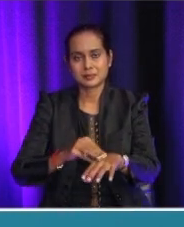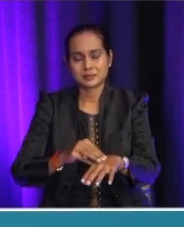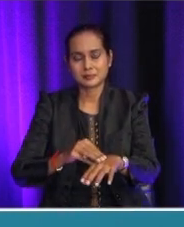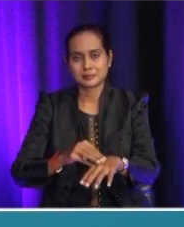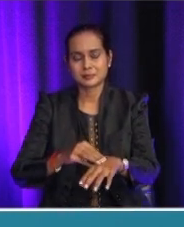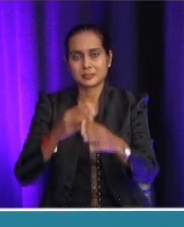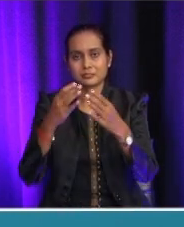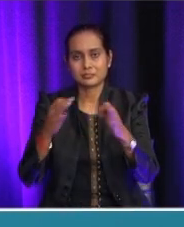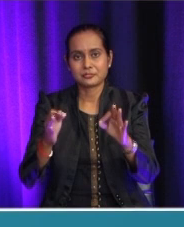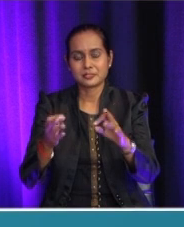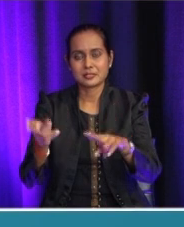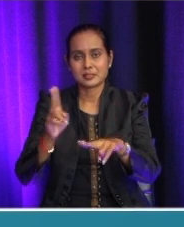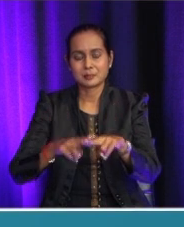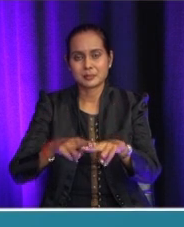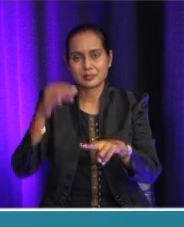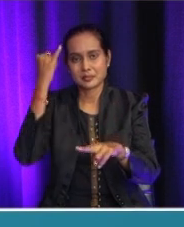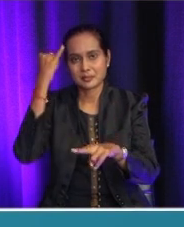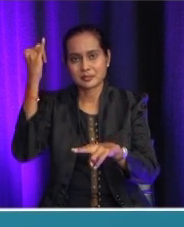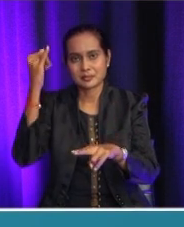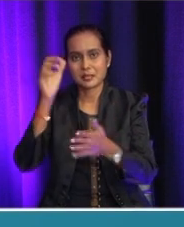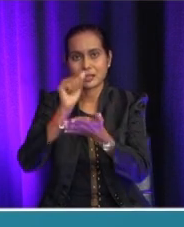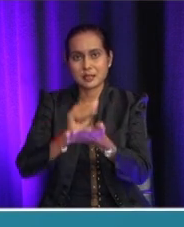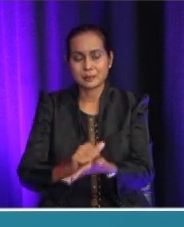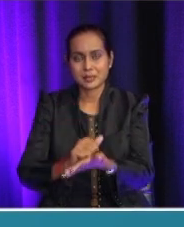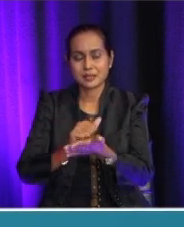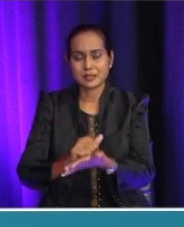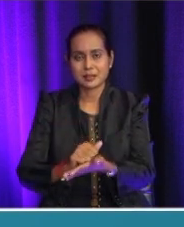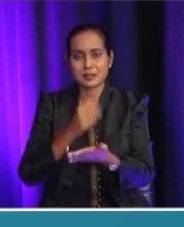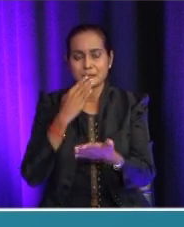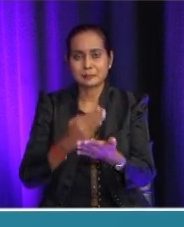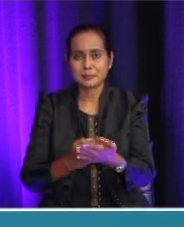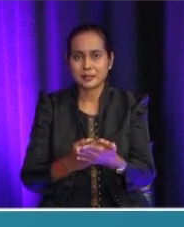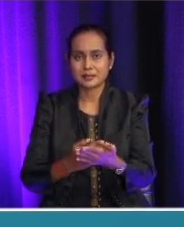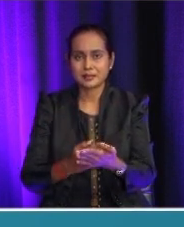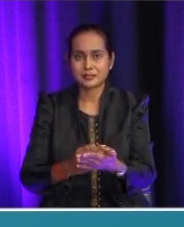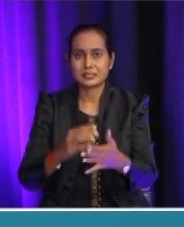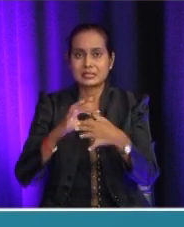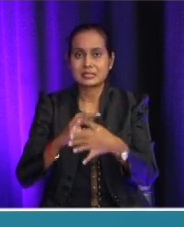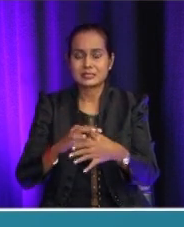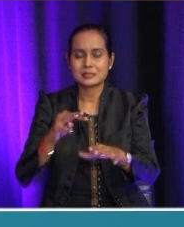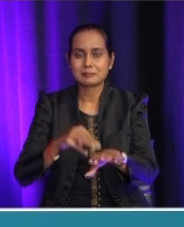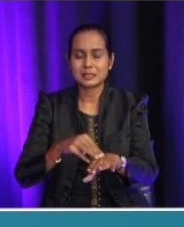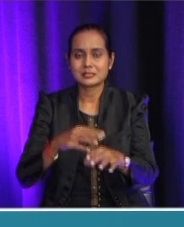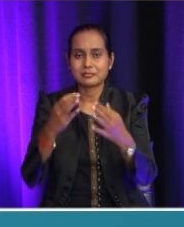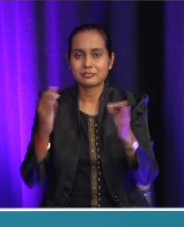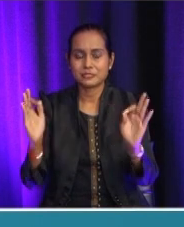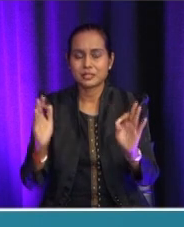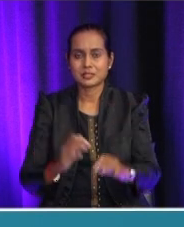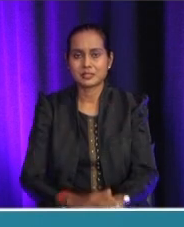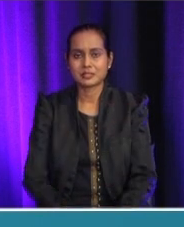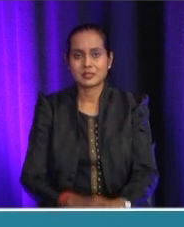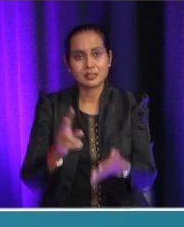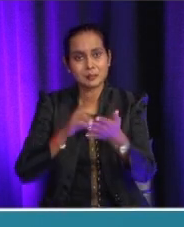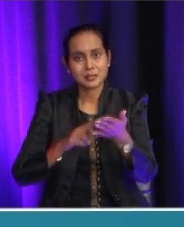ilmu, amalan baik budaya membaca. Mengisi masa lapang. Kemudian baca buku